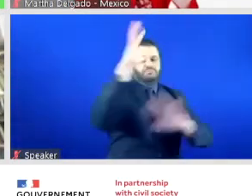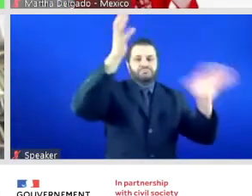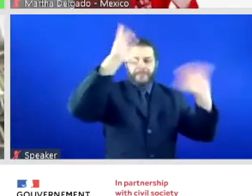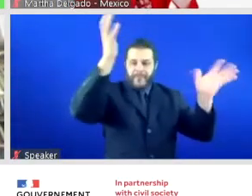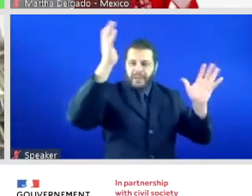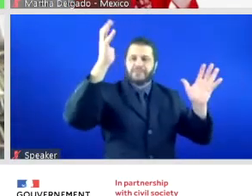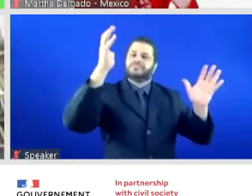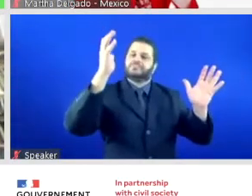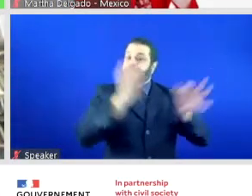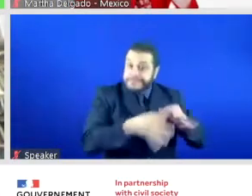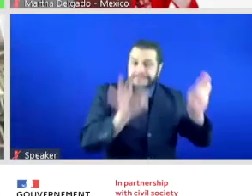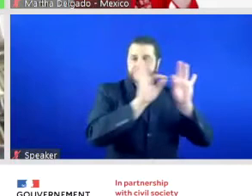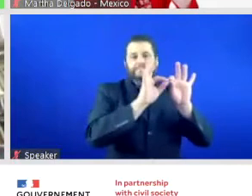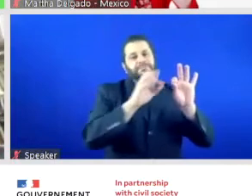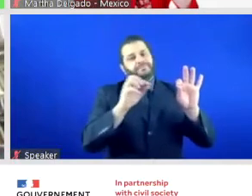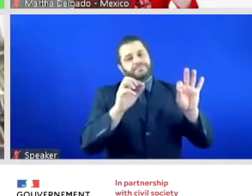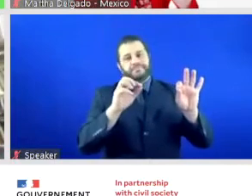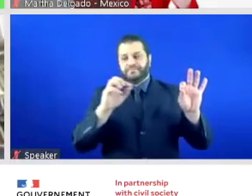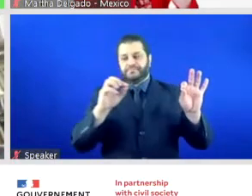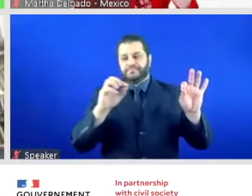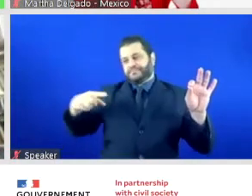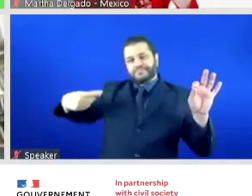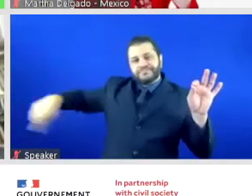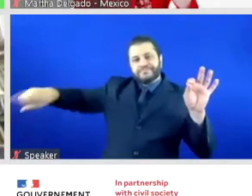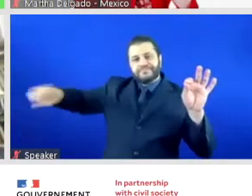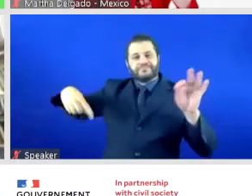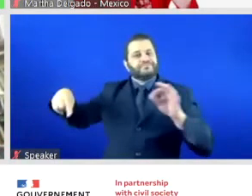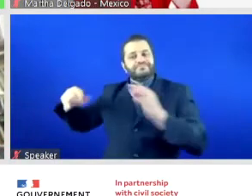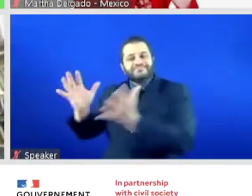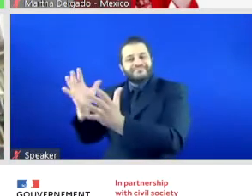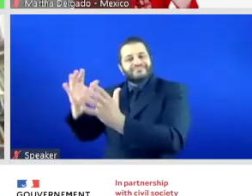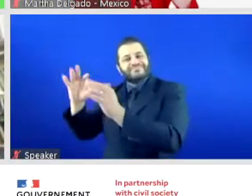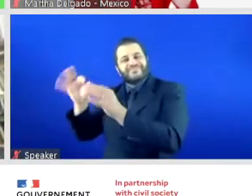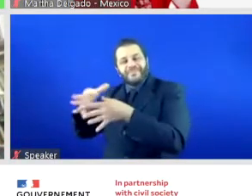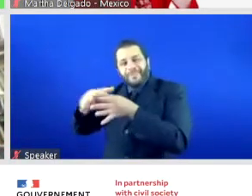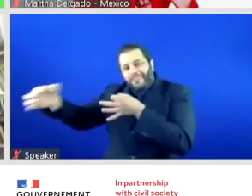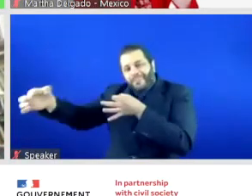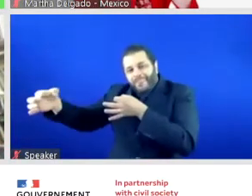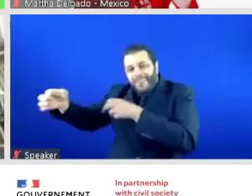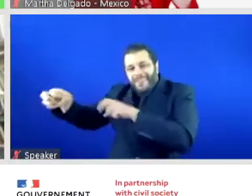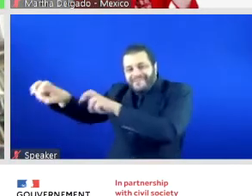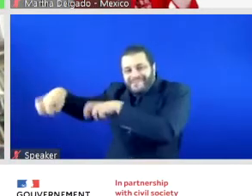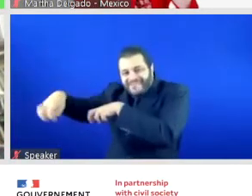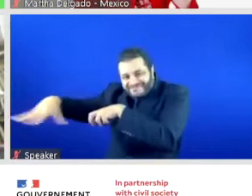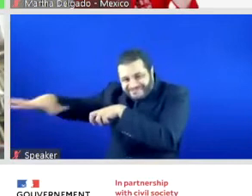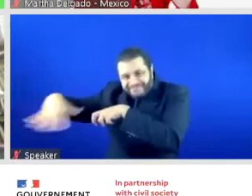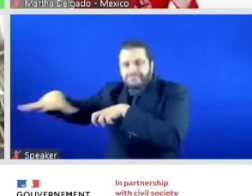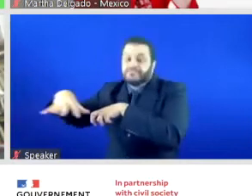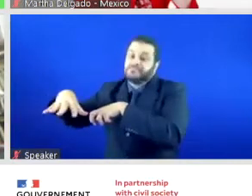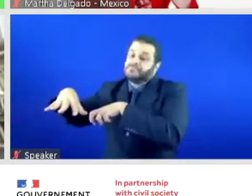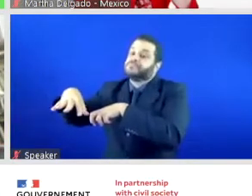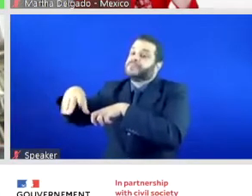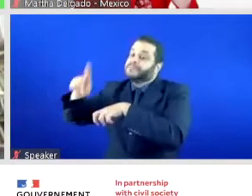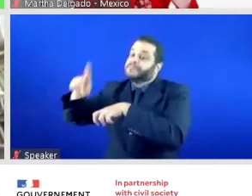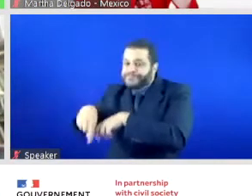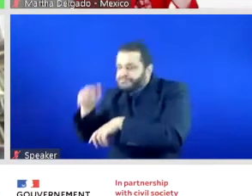des solutions puissent avoir une table de négociation, un accès pour prendre des décisions. On